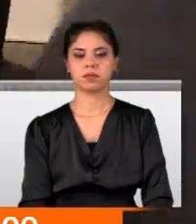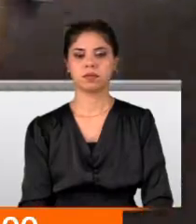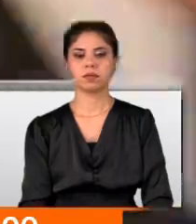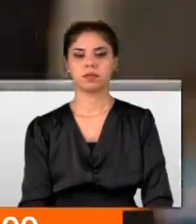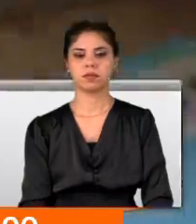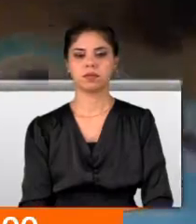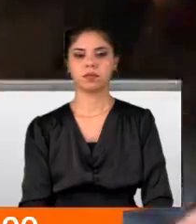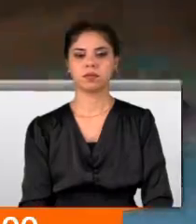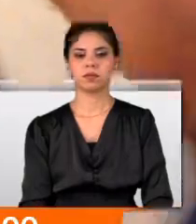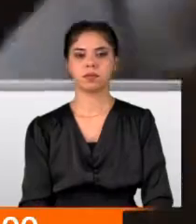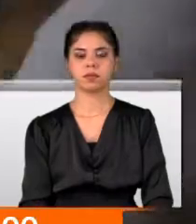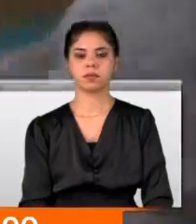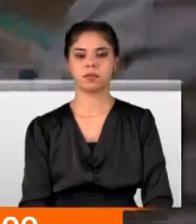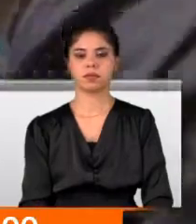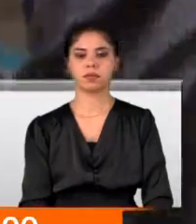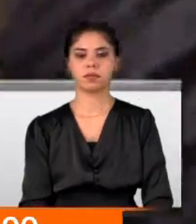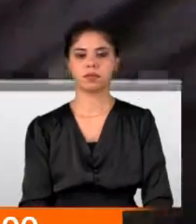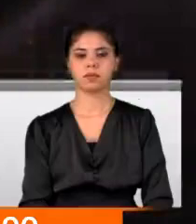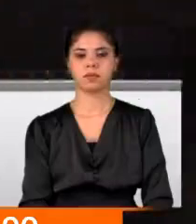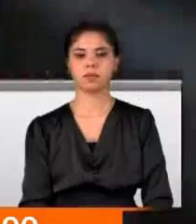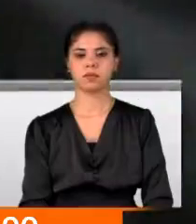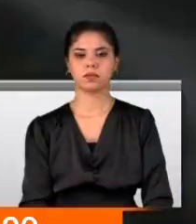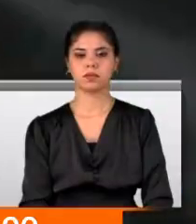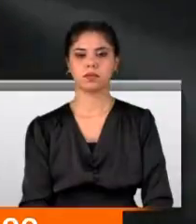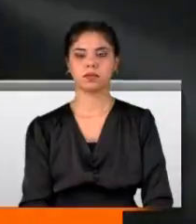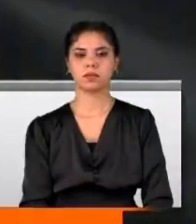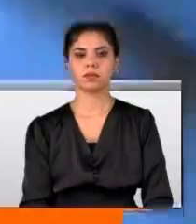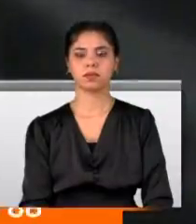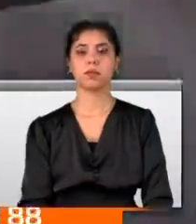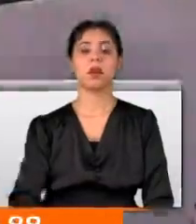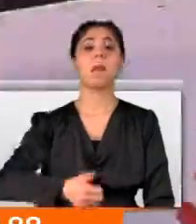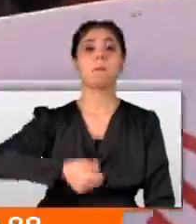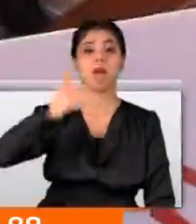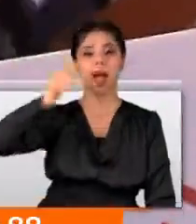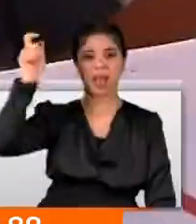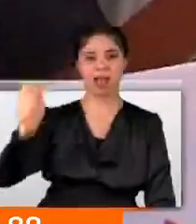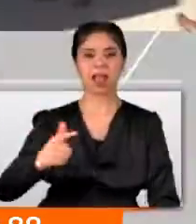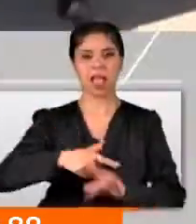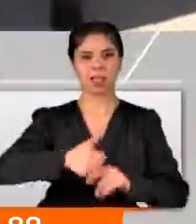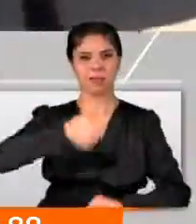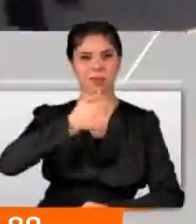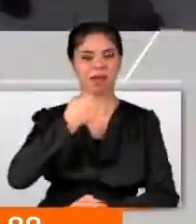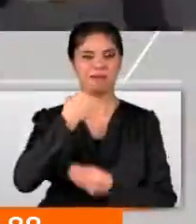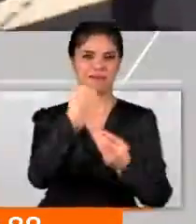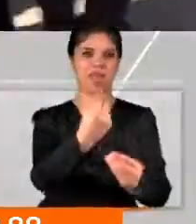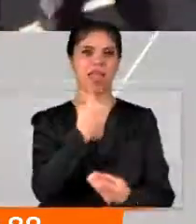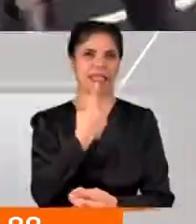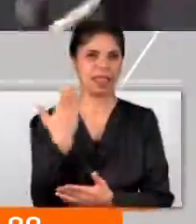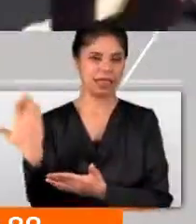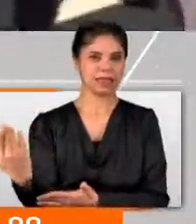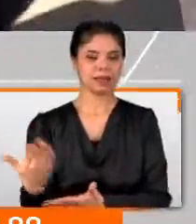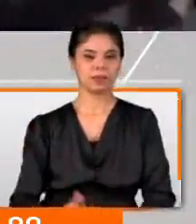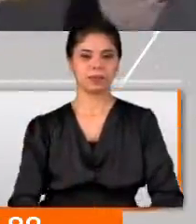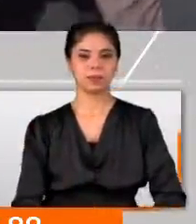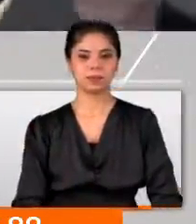bir açıklaması olmuş. Özerklikle ilgili ne söylemek istersiniz? Kurmayı HDP'ye bakanlık vaat etmişti. Siz diyorsunuz ki HDP'ye